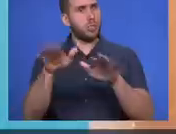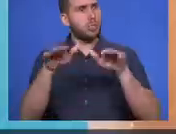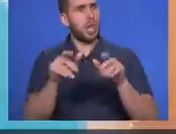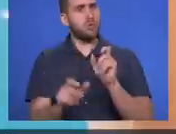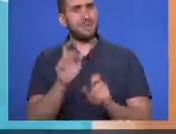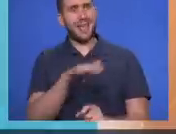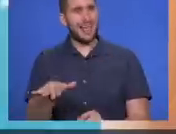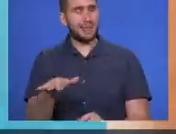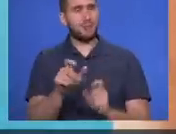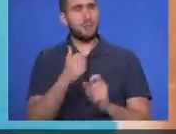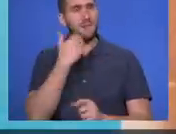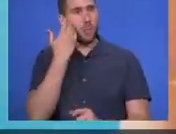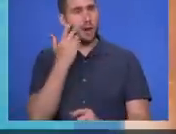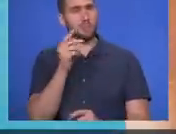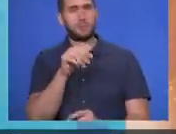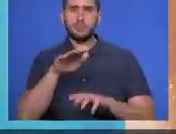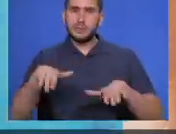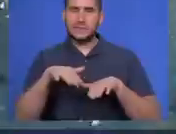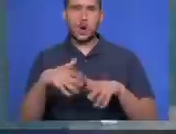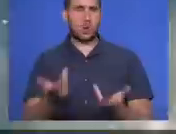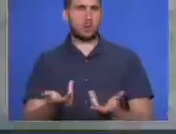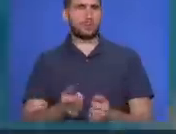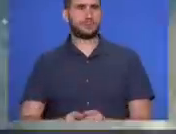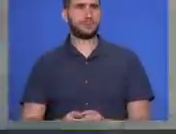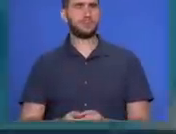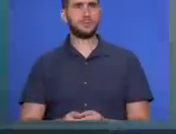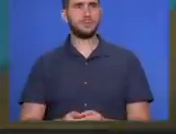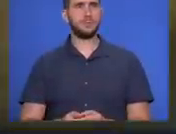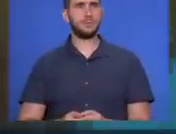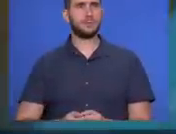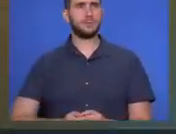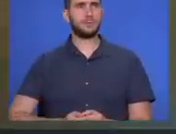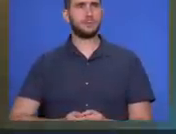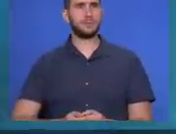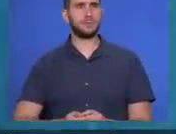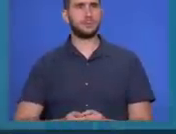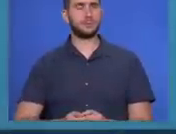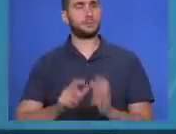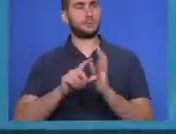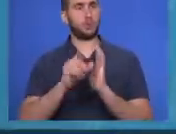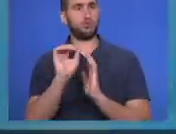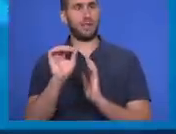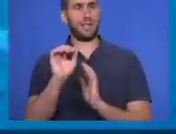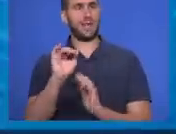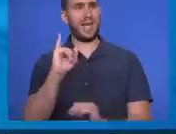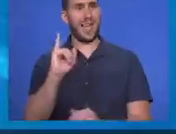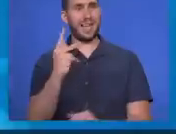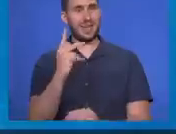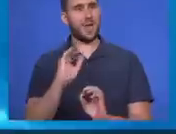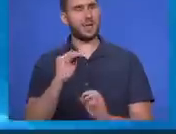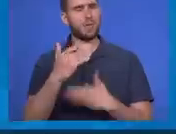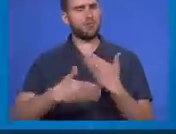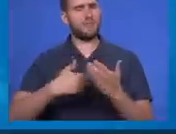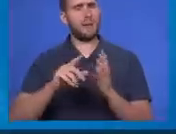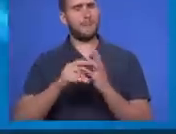ילדים, אנשים מבוגרים, למים, לשחות. הטכנולוגיה של אייקן עדיין בשלבי פיתוח,